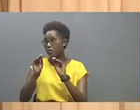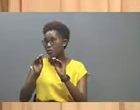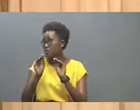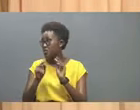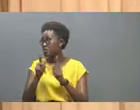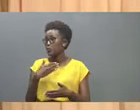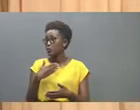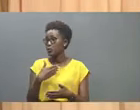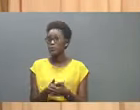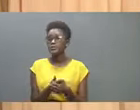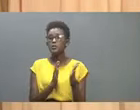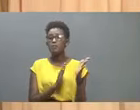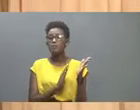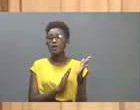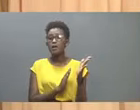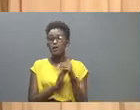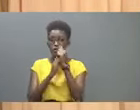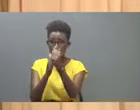ndetse